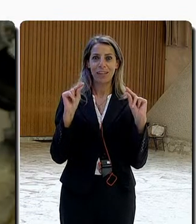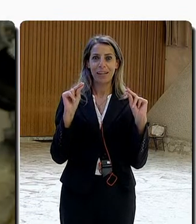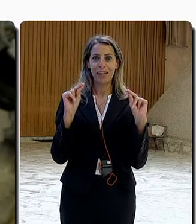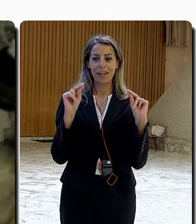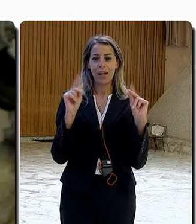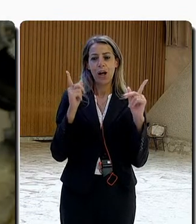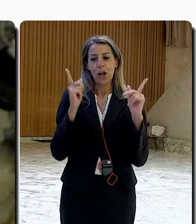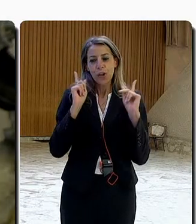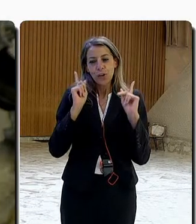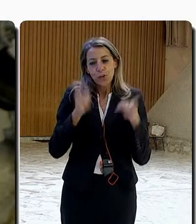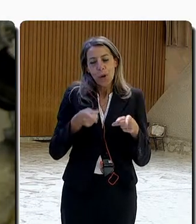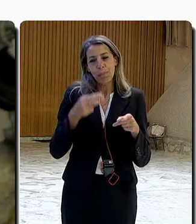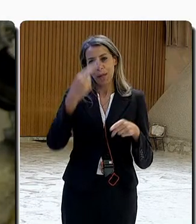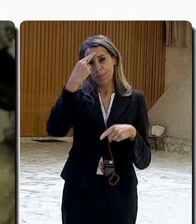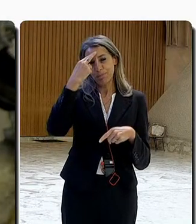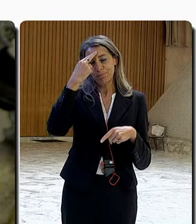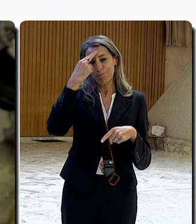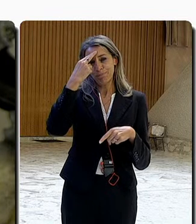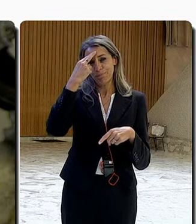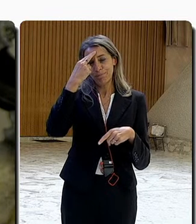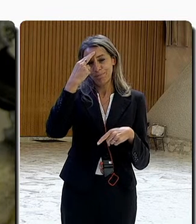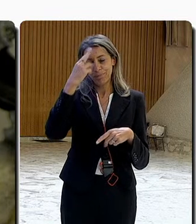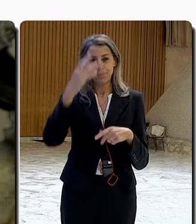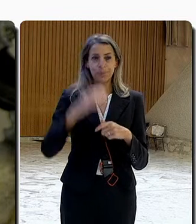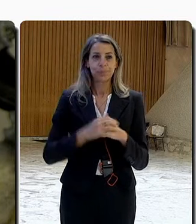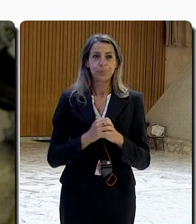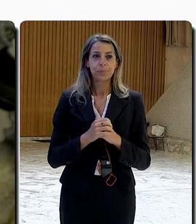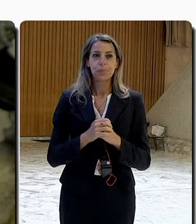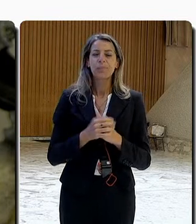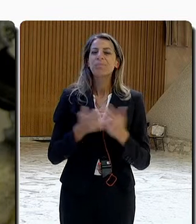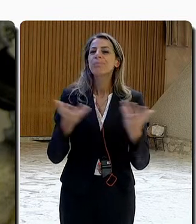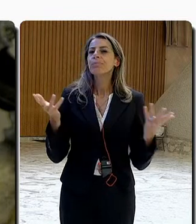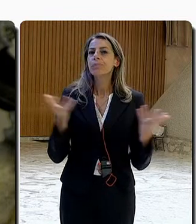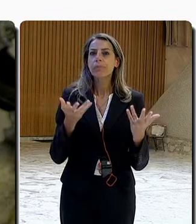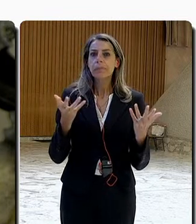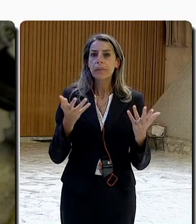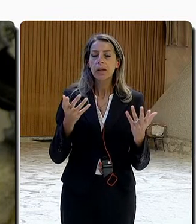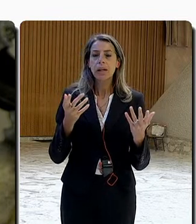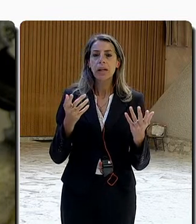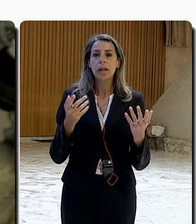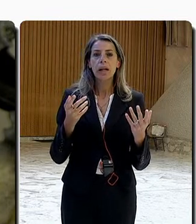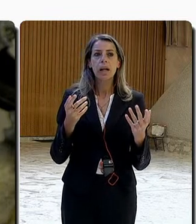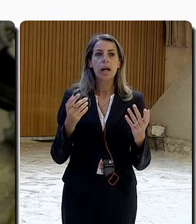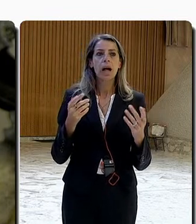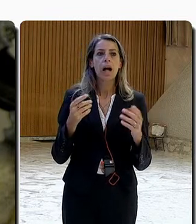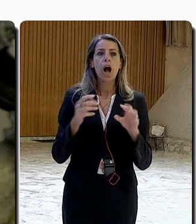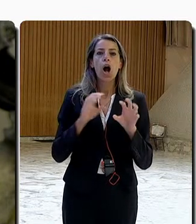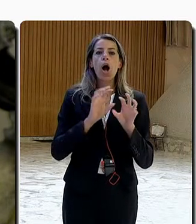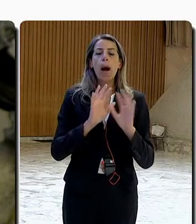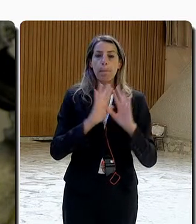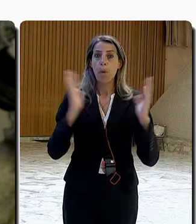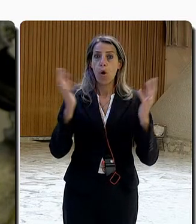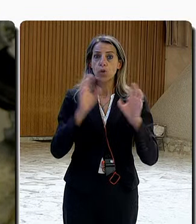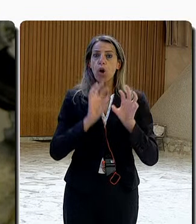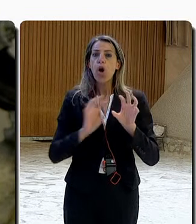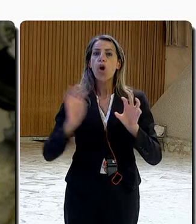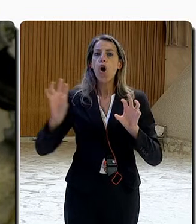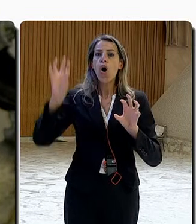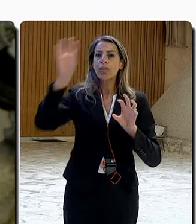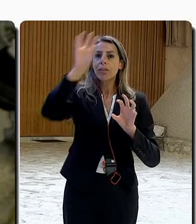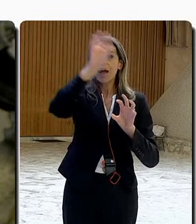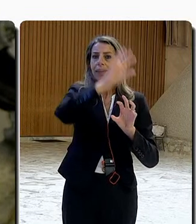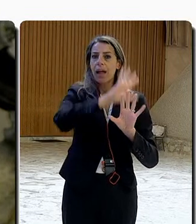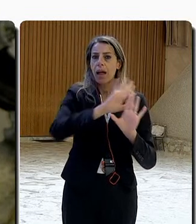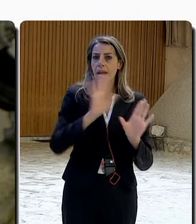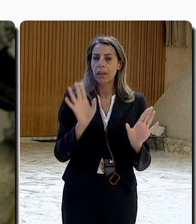cui dobbiamo tenere conto, e cioè che in ogni continente i vescovi